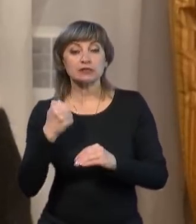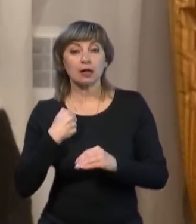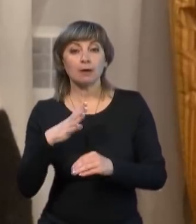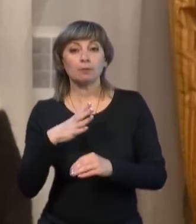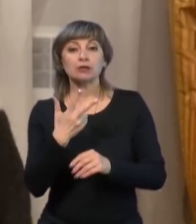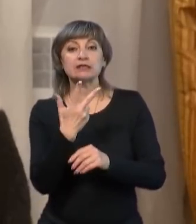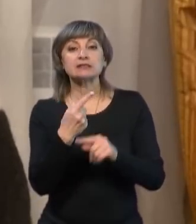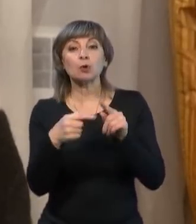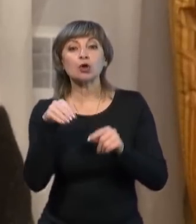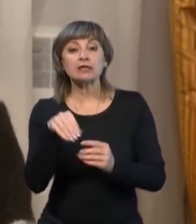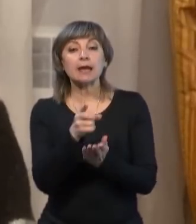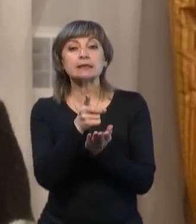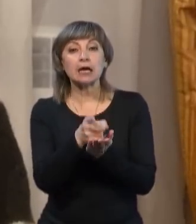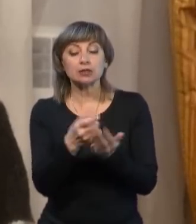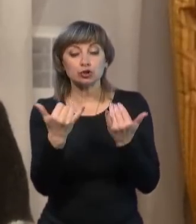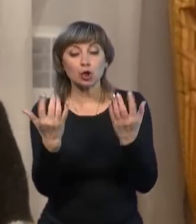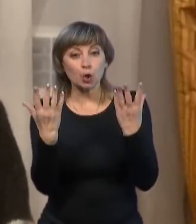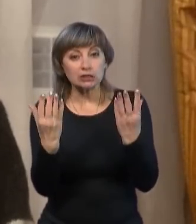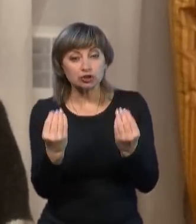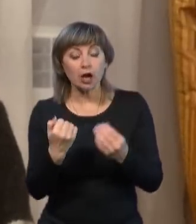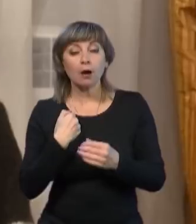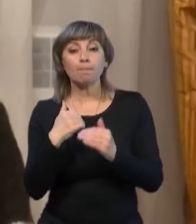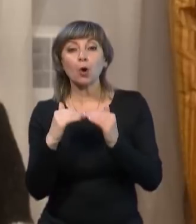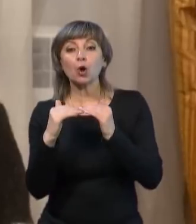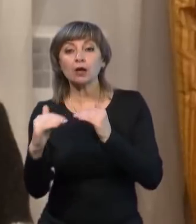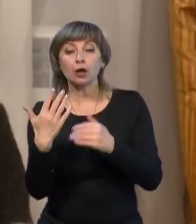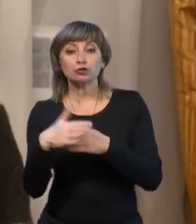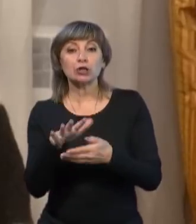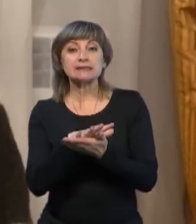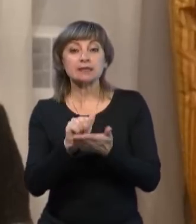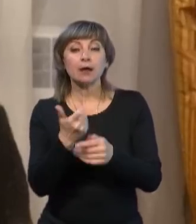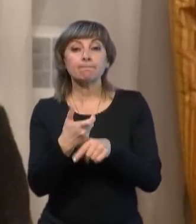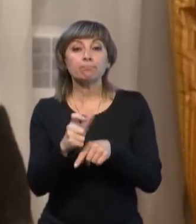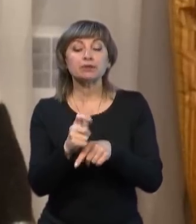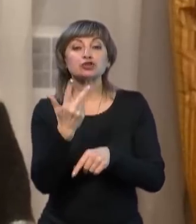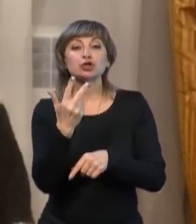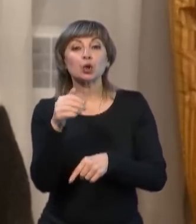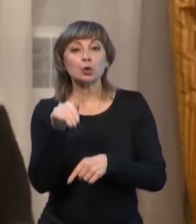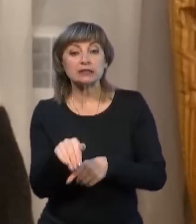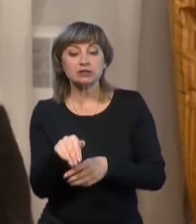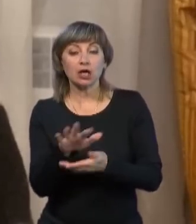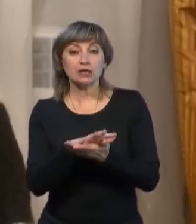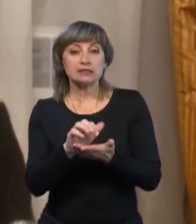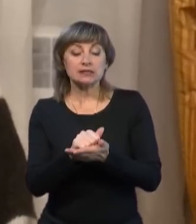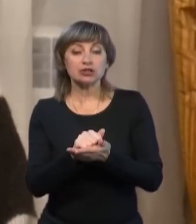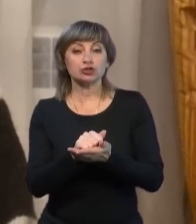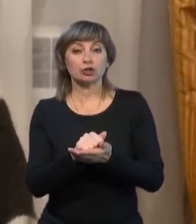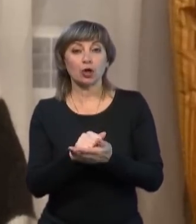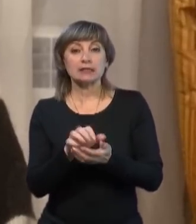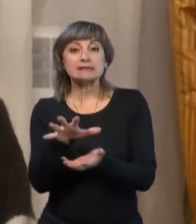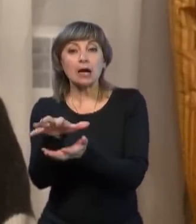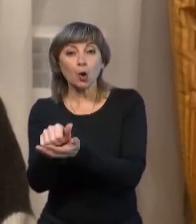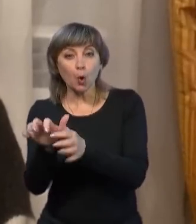3,5 тисячі танків. На сьогоднішній день на полі бою вже знищено більше 3 тисяч. Знищено, захоплено.